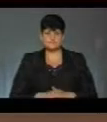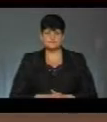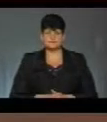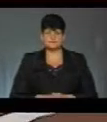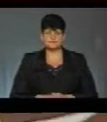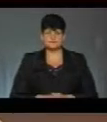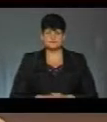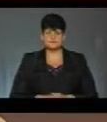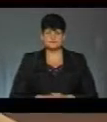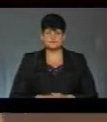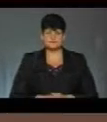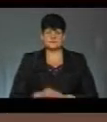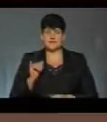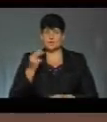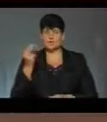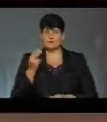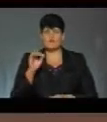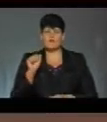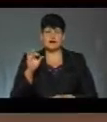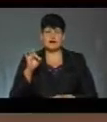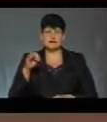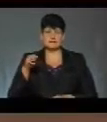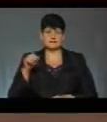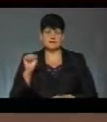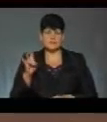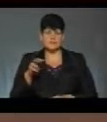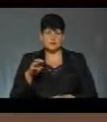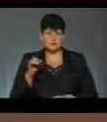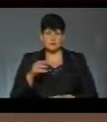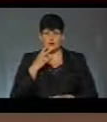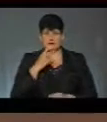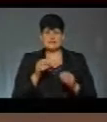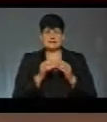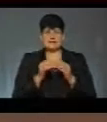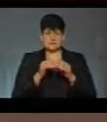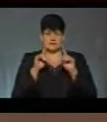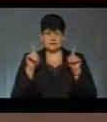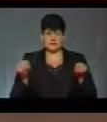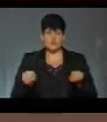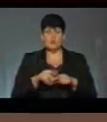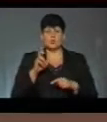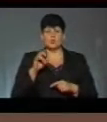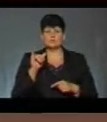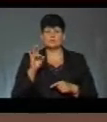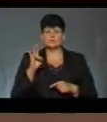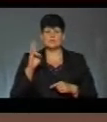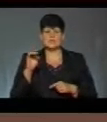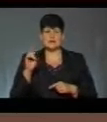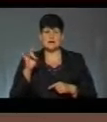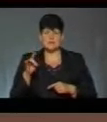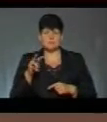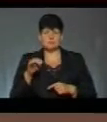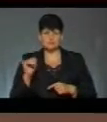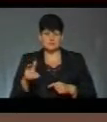Риженко. І художник Вартан Маркар'ян презентує 10 своїх робіт в Тернополі в галереї «Бункер Мус». У ці хвилини відбувається